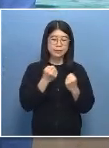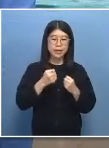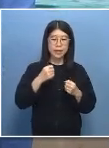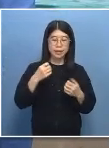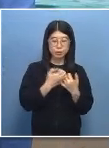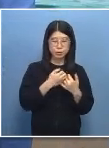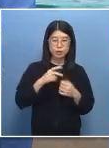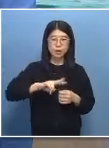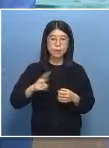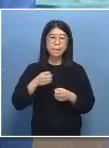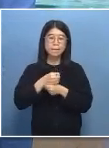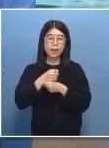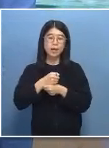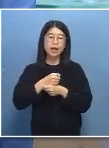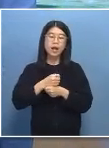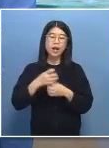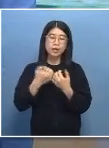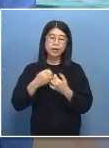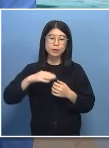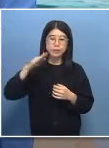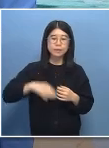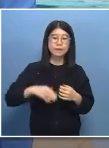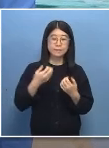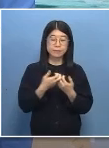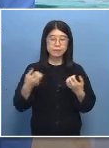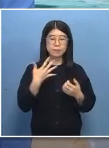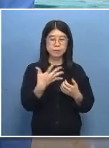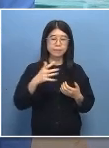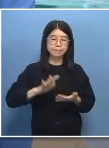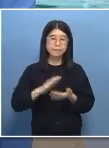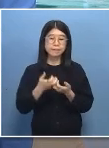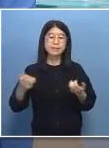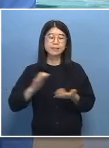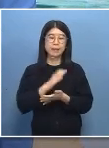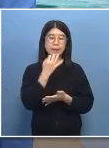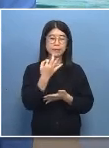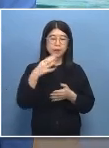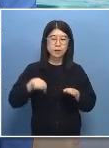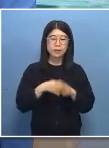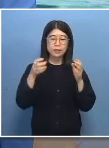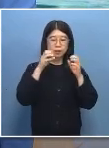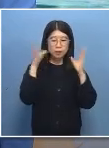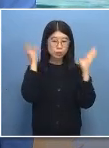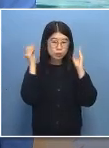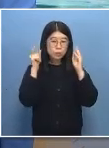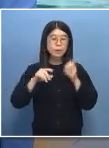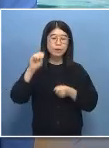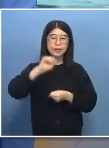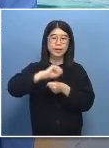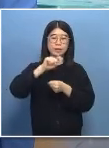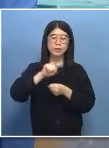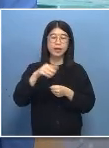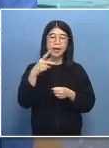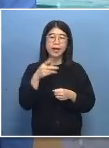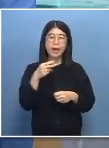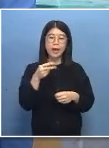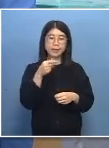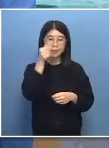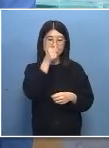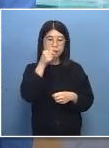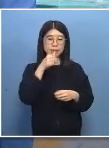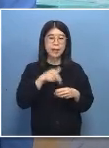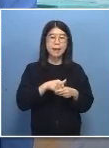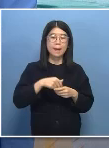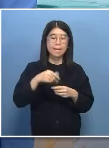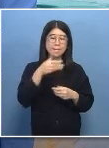為5級收費，分3年推行。消息話會加到相等於汽油車牌費嘅大約70%。下星期5